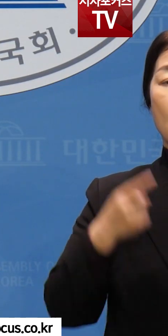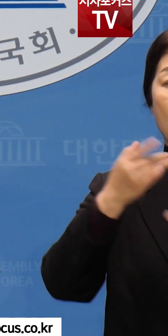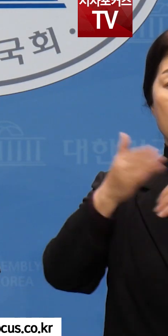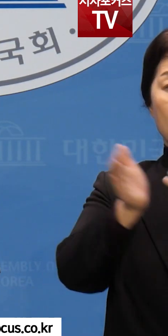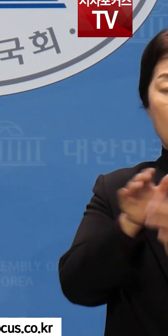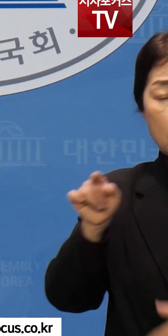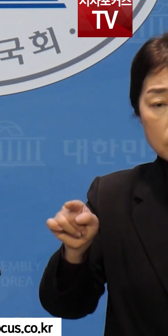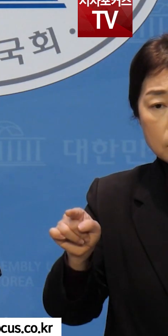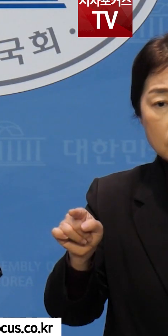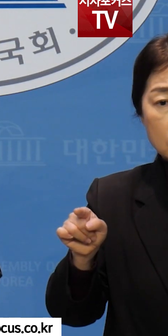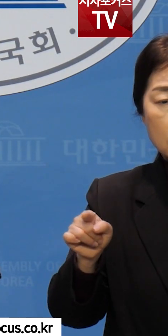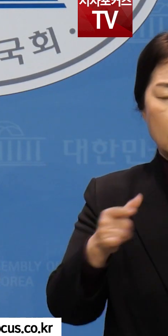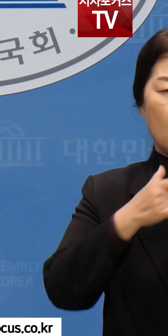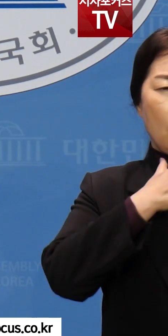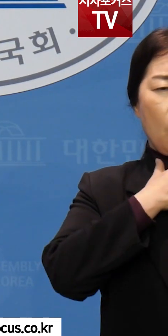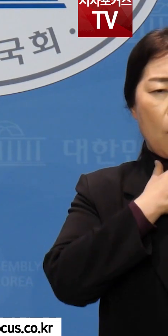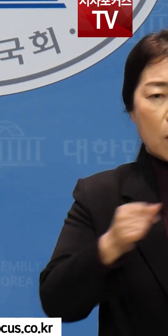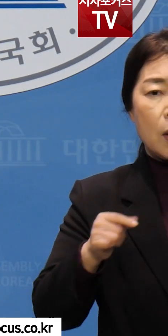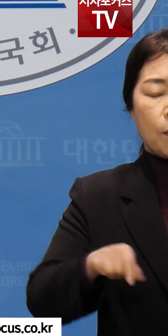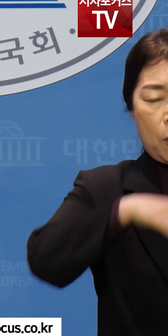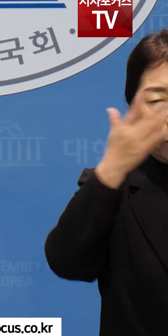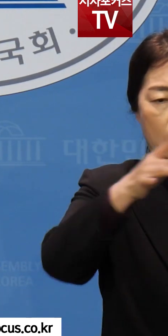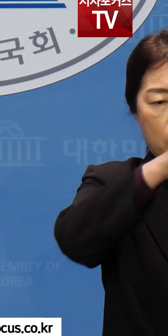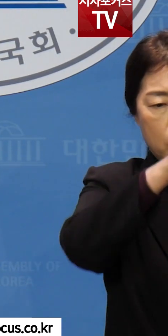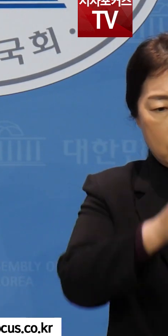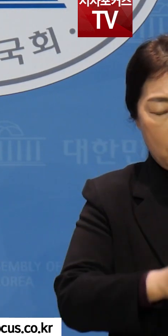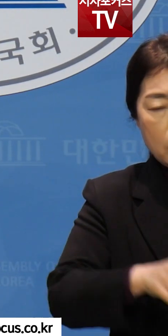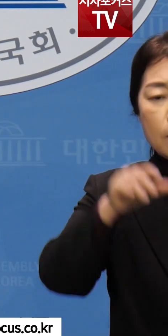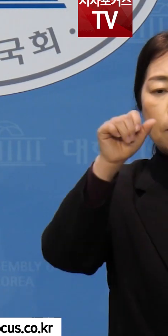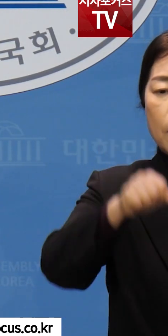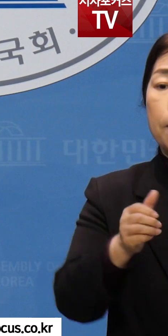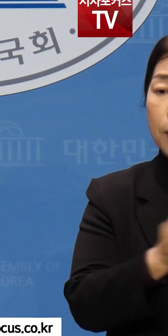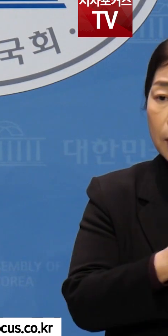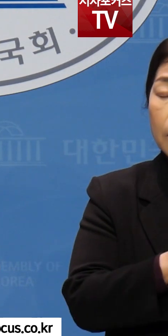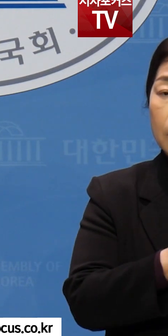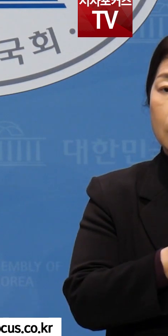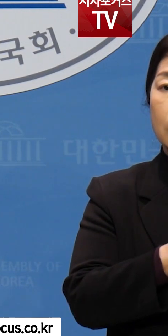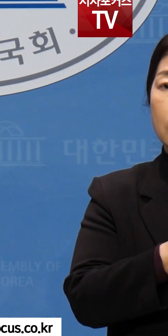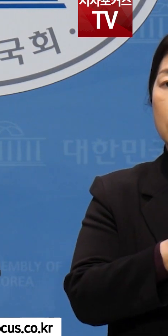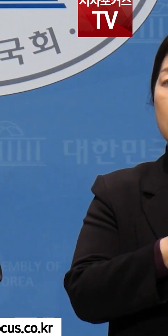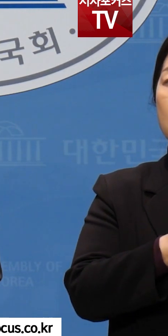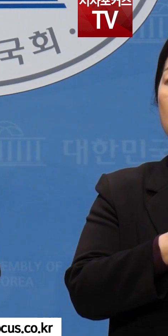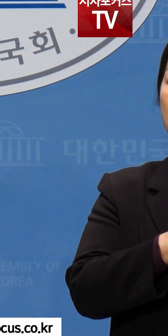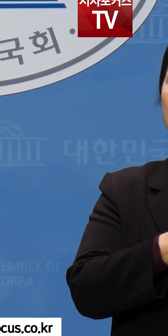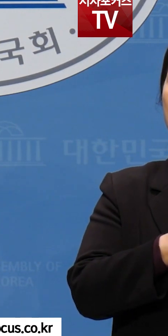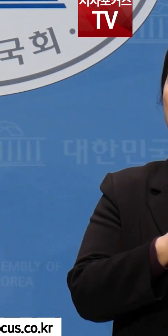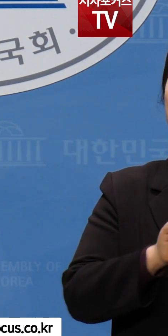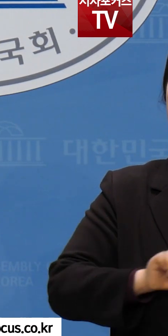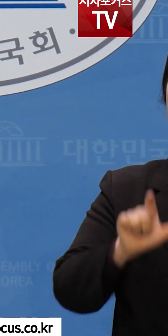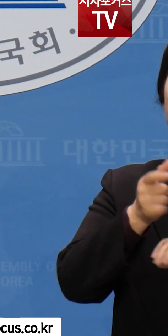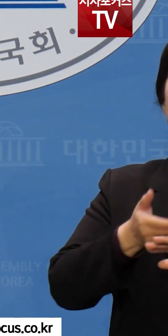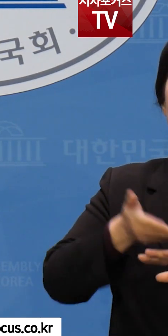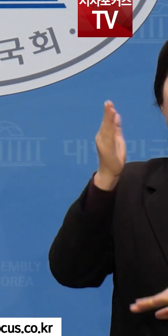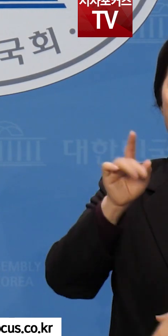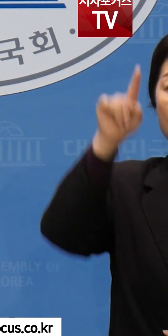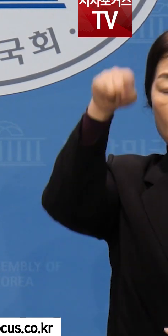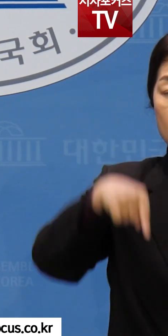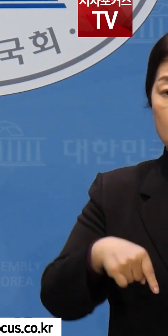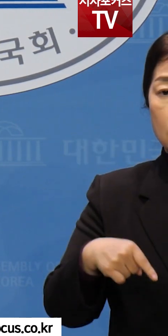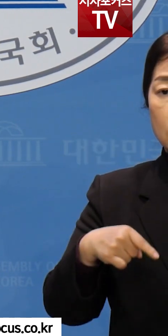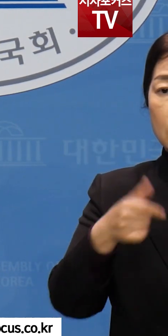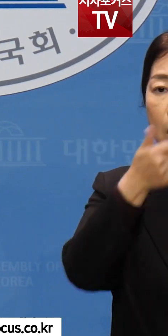민주당이 원하는 모든 조건을 다 수용한 이상 더 이상